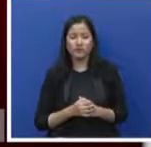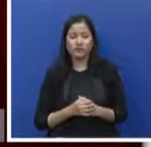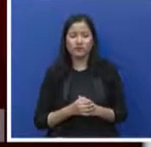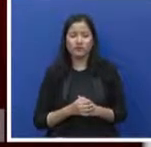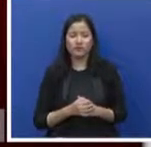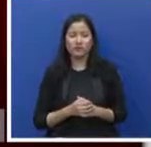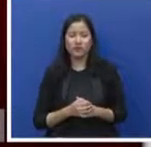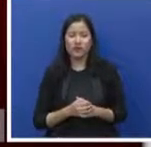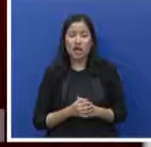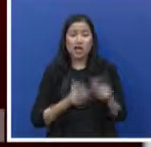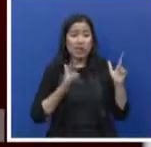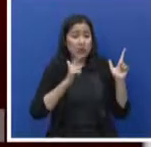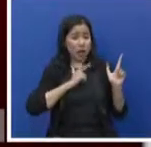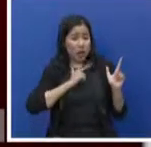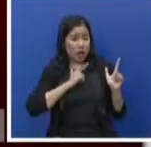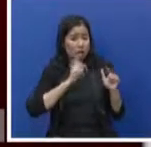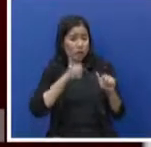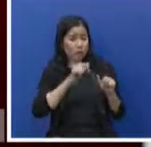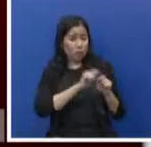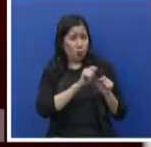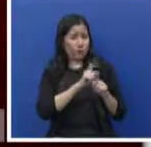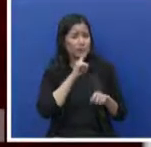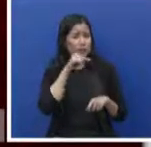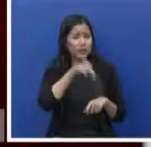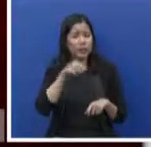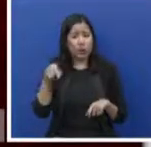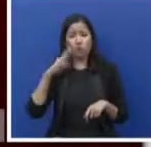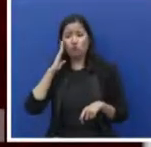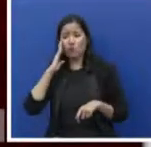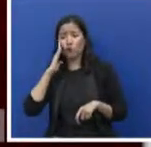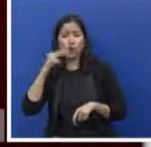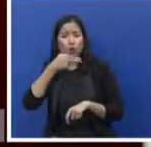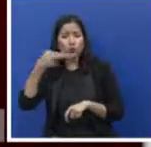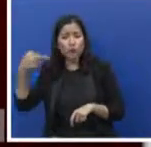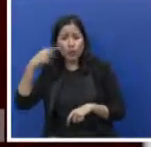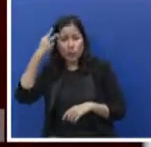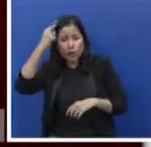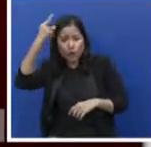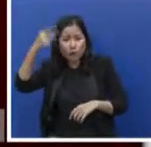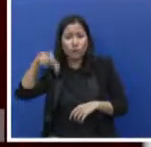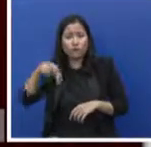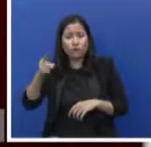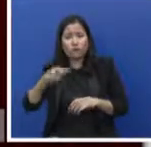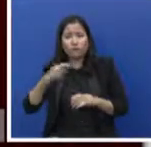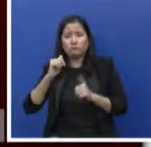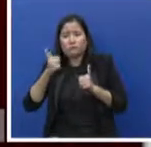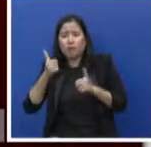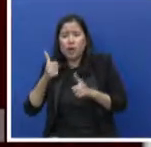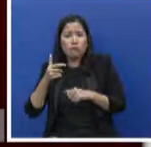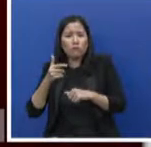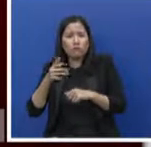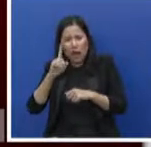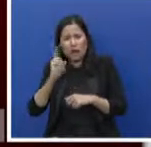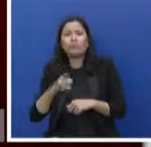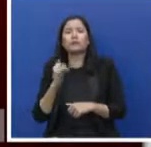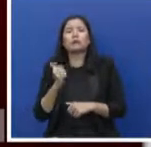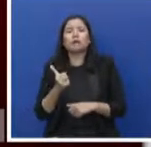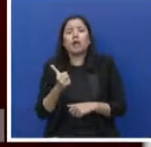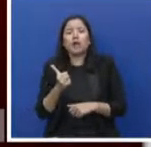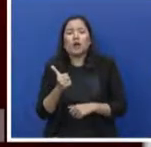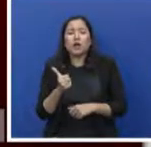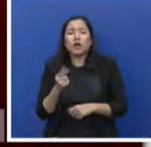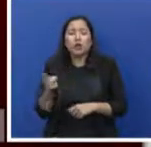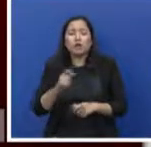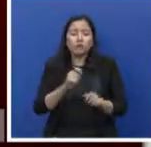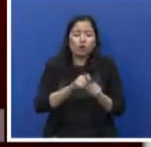itu ya. Tentara aja bisa bikin gitu, masa anak-anak muda Indonesia yang kreatif startup nggak bisa? Aku yakin pasti bisa bikin lebih bagus